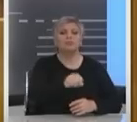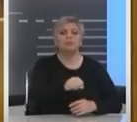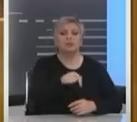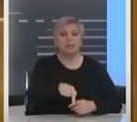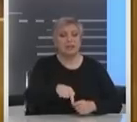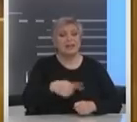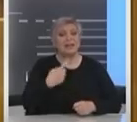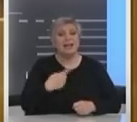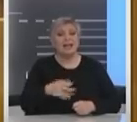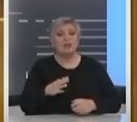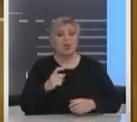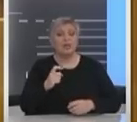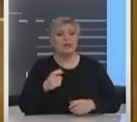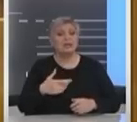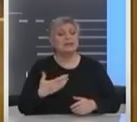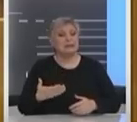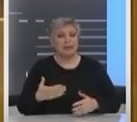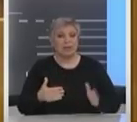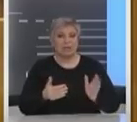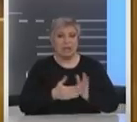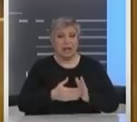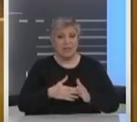σταθμούς και το 2019 θα καλυφθούν